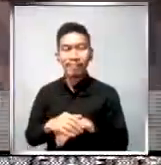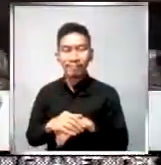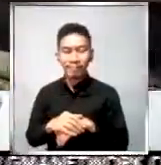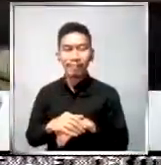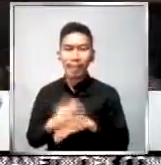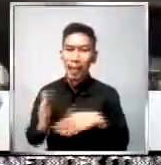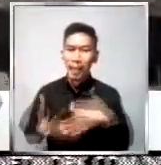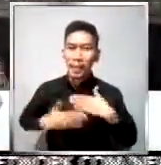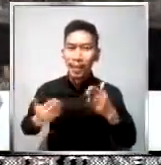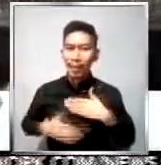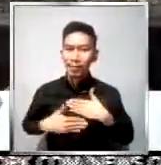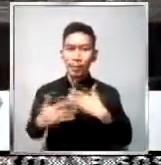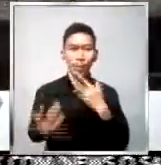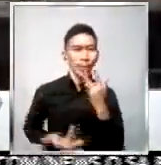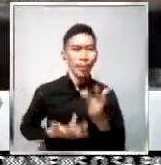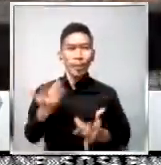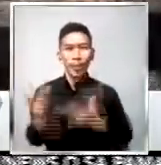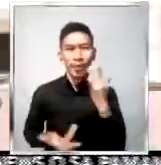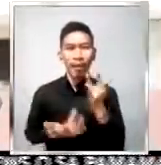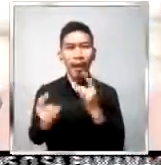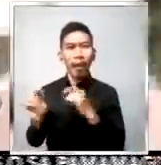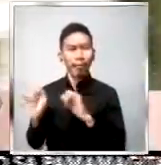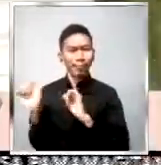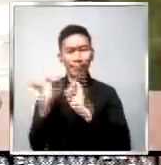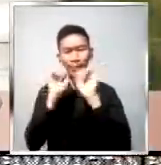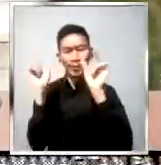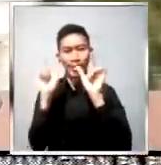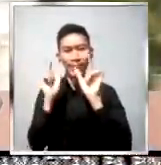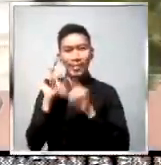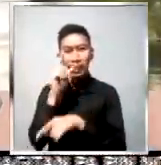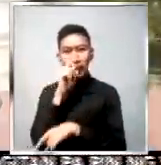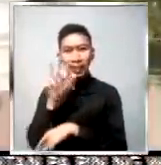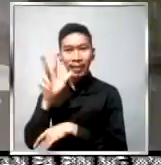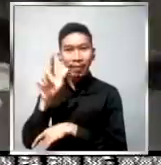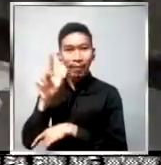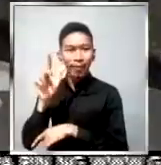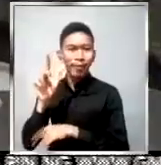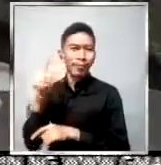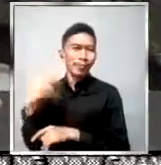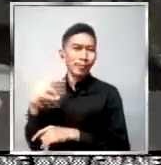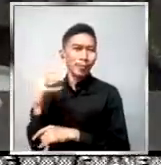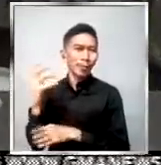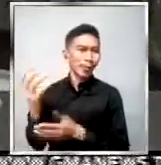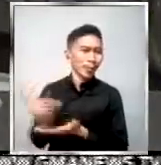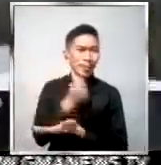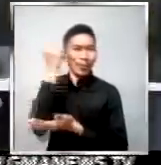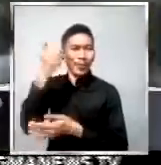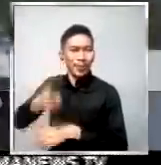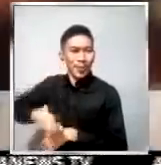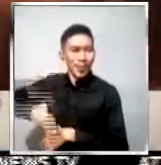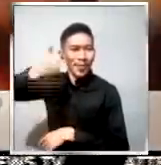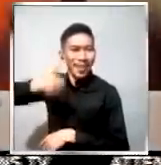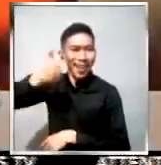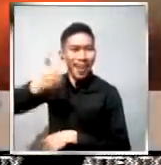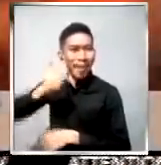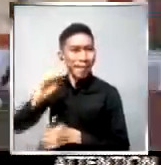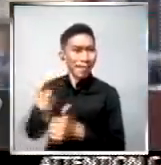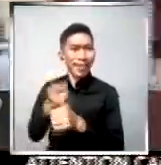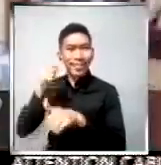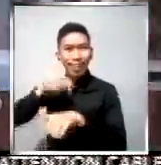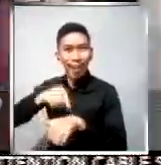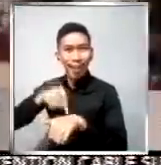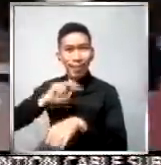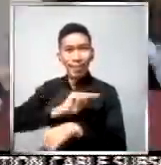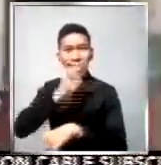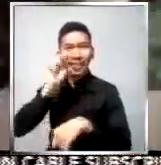makapaniwala ang 23-year-old beauty queen na makukuha ang korona sa kanyang unang sabak sa isang national pageant.